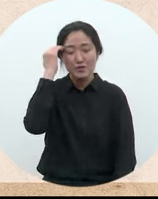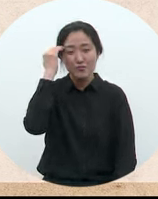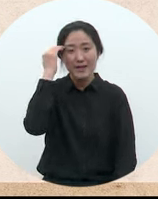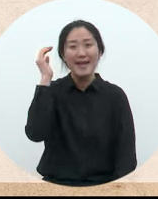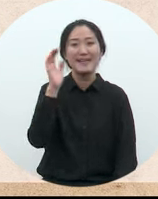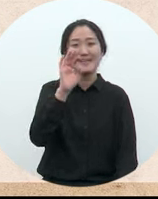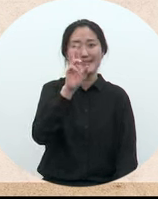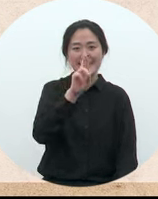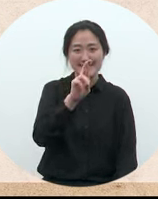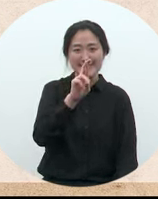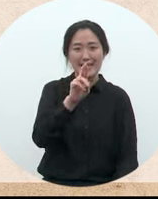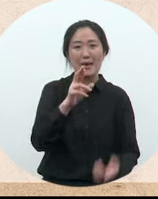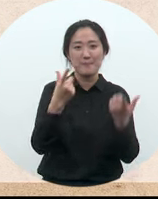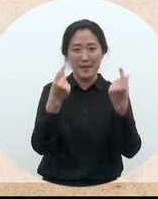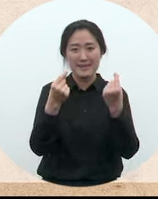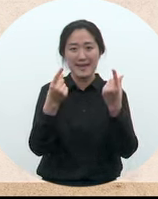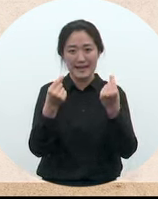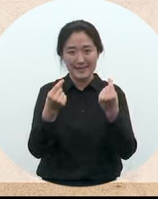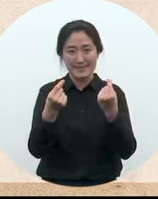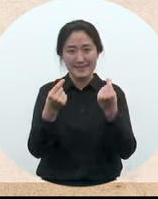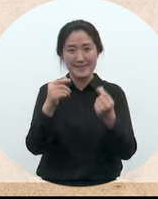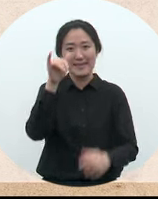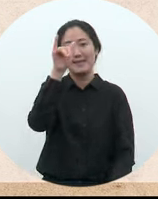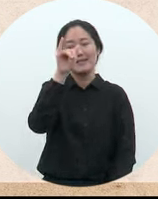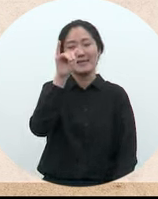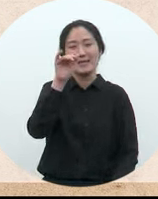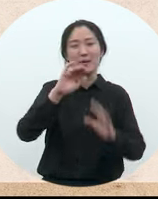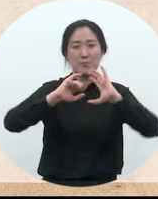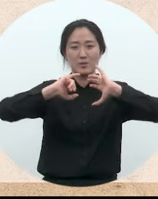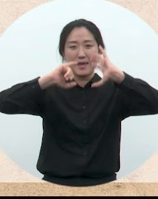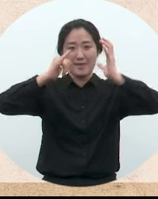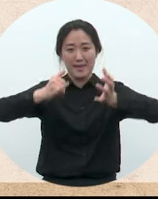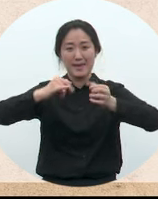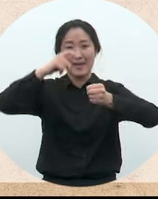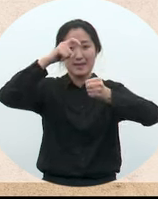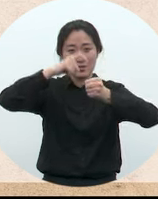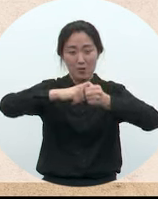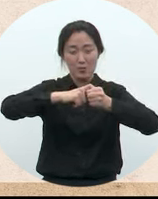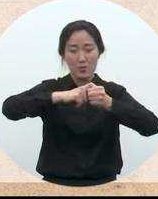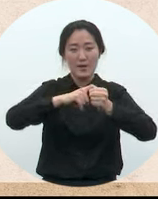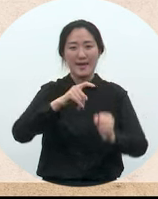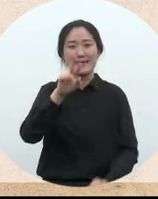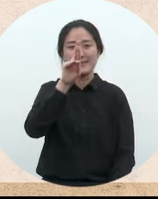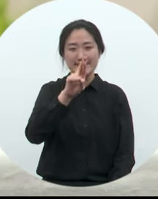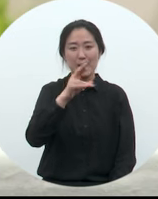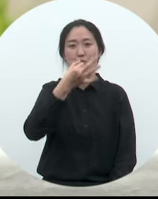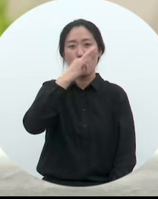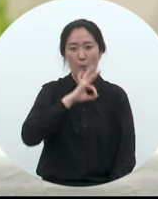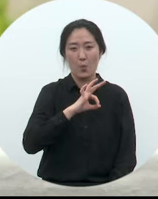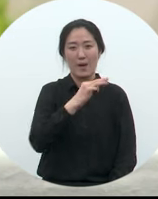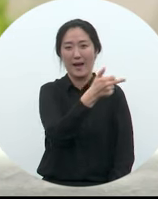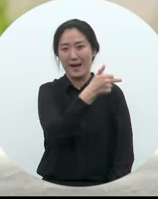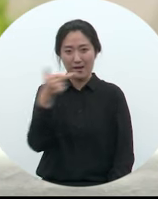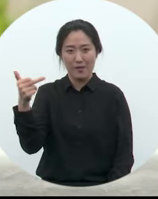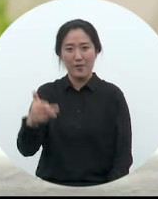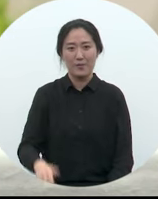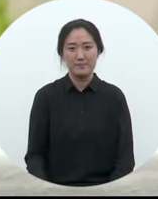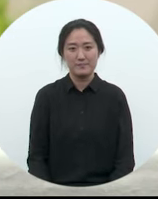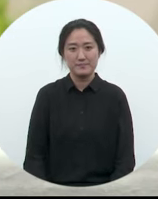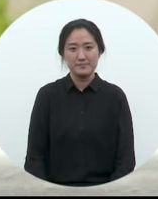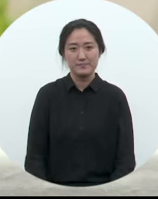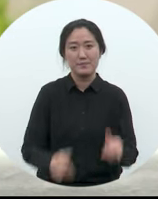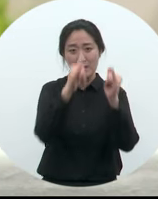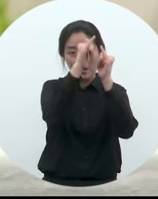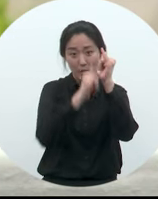대한민국의 인삼이라고 얘기를 할 수가 있는데 전 세계적으로 우리 대한민국의 인삼이 가장 효과가 좋은 것은 잘